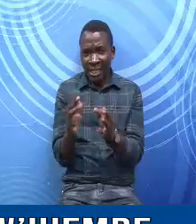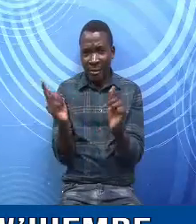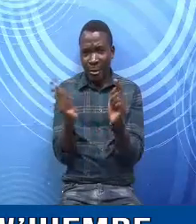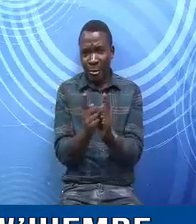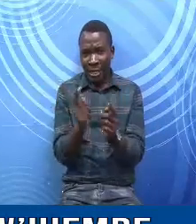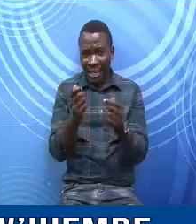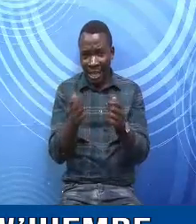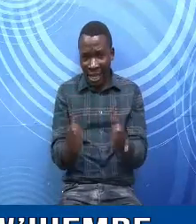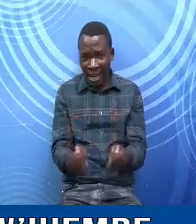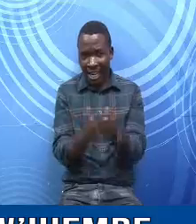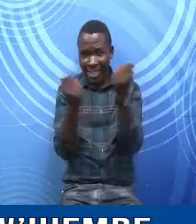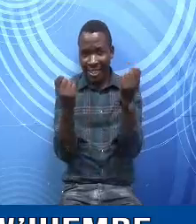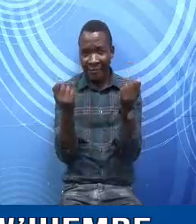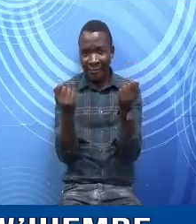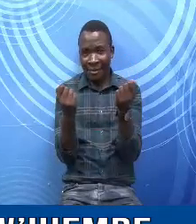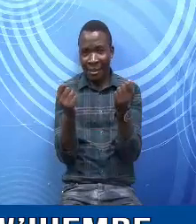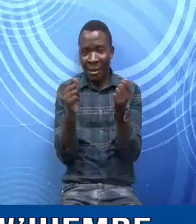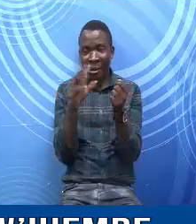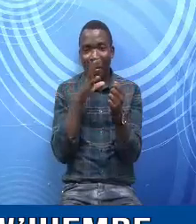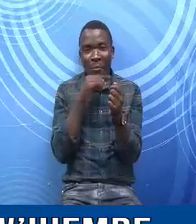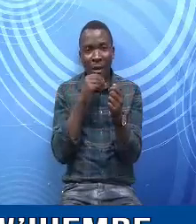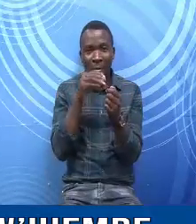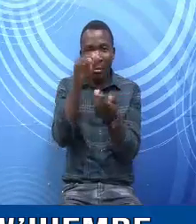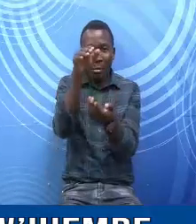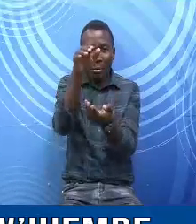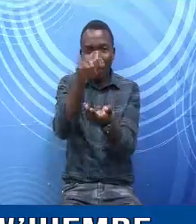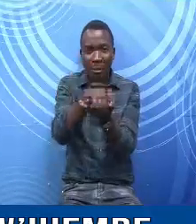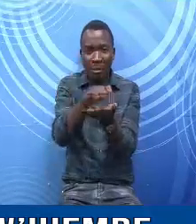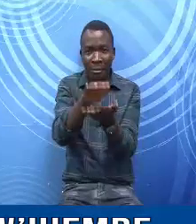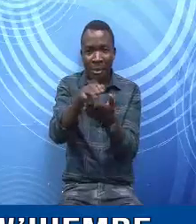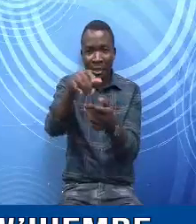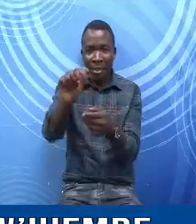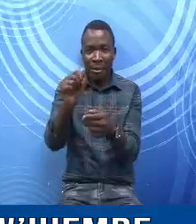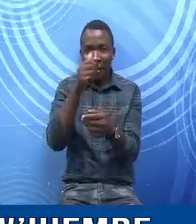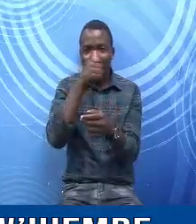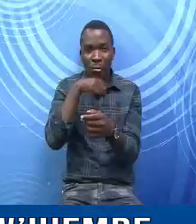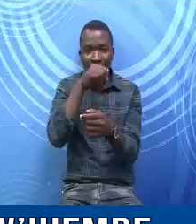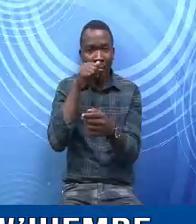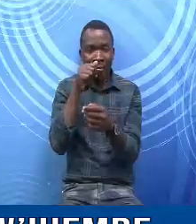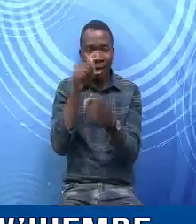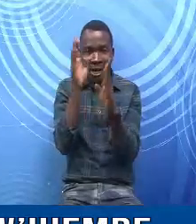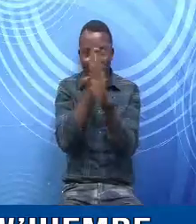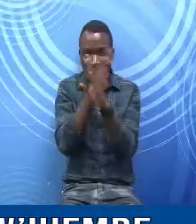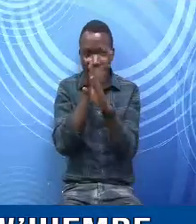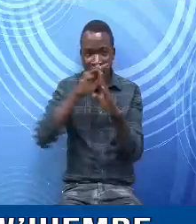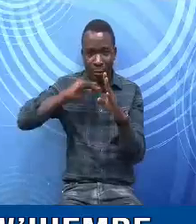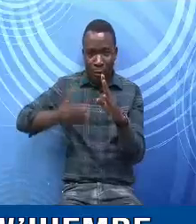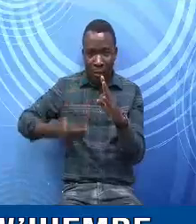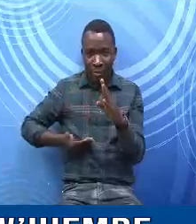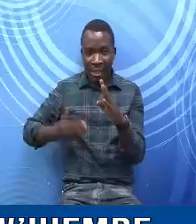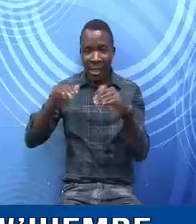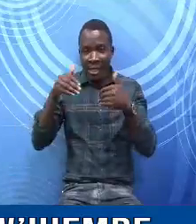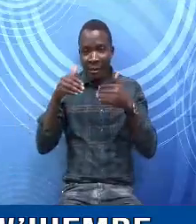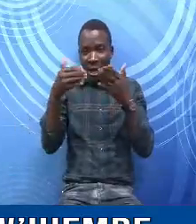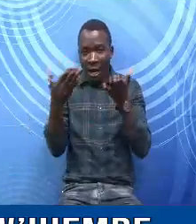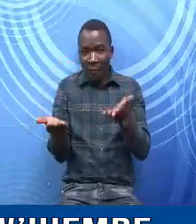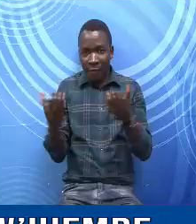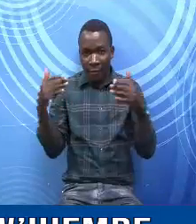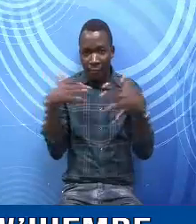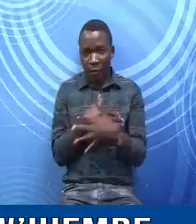n'impanuka n'umugabo wayabitseyo ubwo iryo banga karihisha umugore ntari mubwire cyangwa se agapfa urupfu